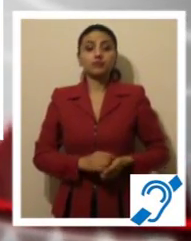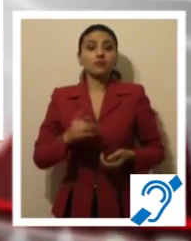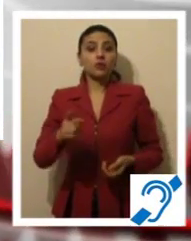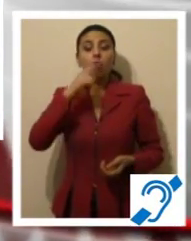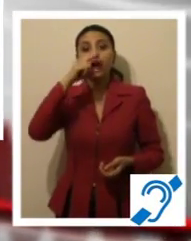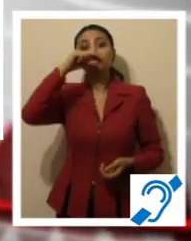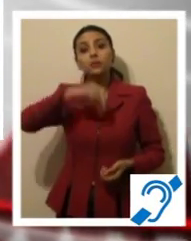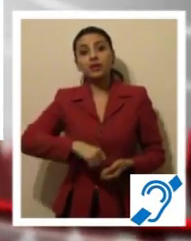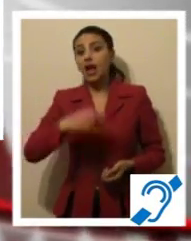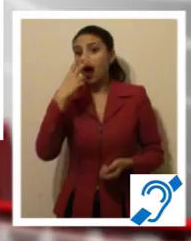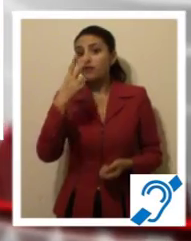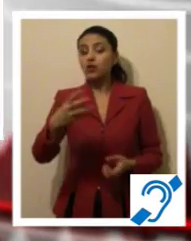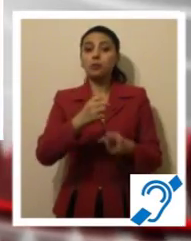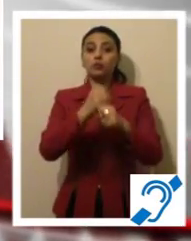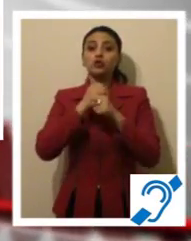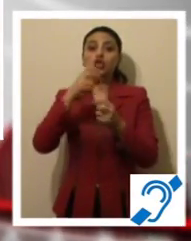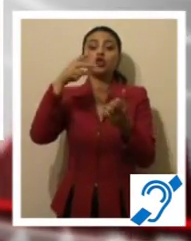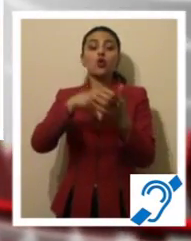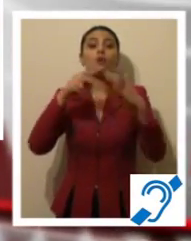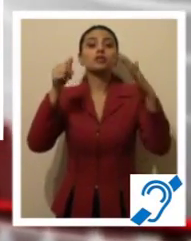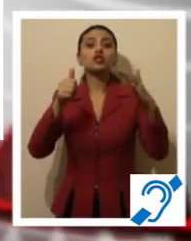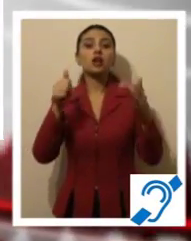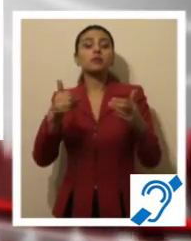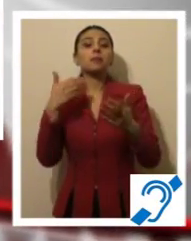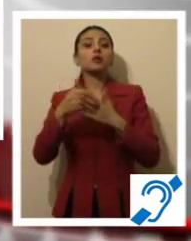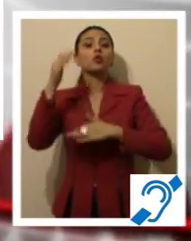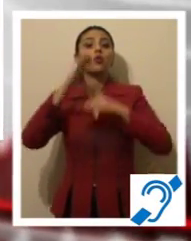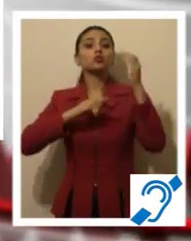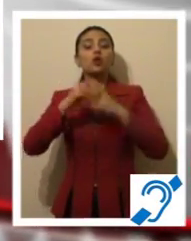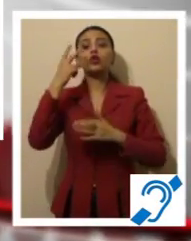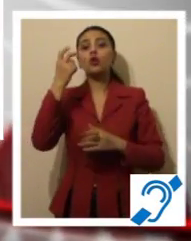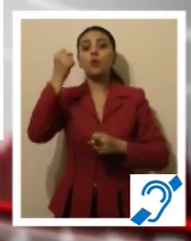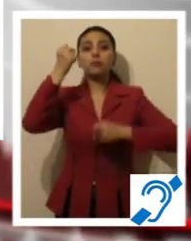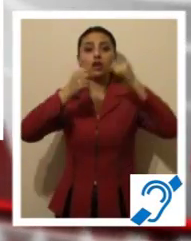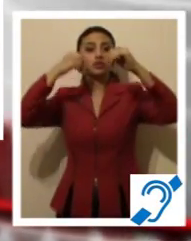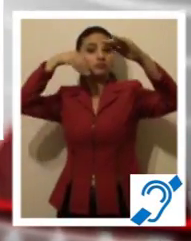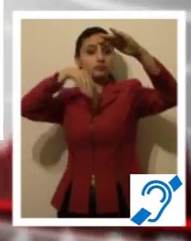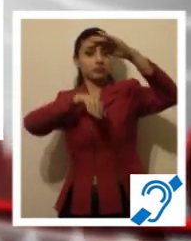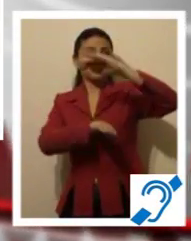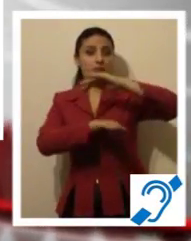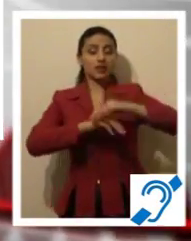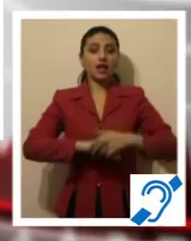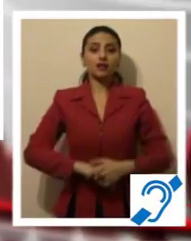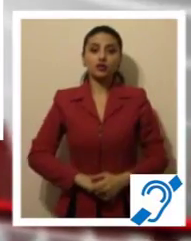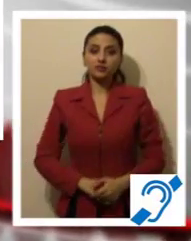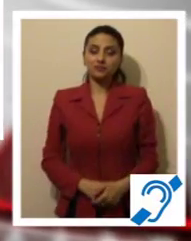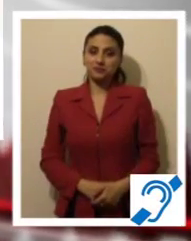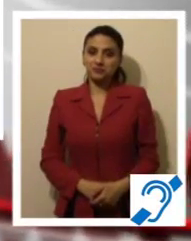Municipalitatea Pitești-Ana a prevăzut în bugetul pe 2016 construirea a două parcări supraterane pe schelet metalic.